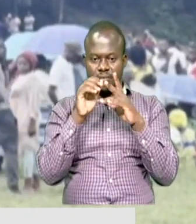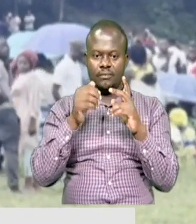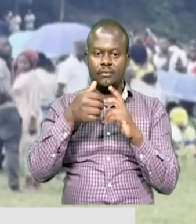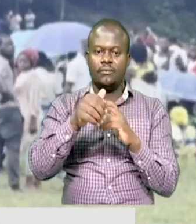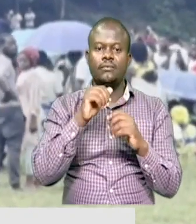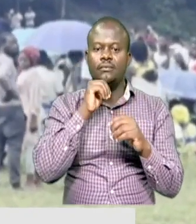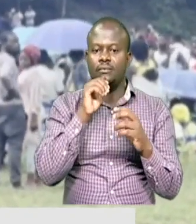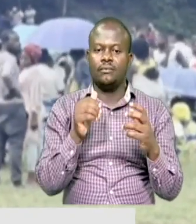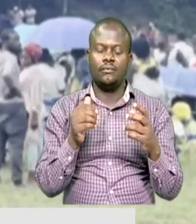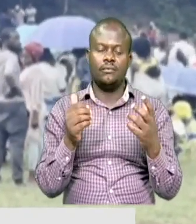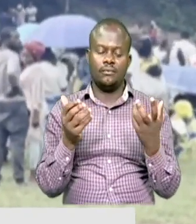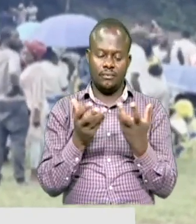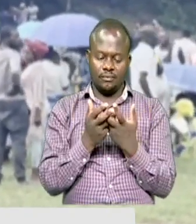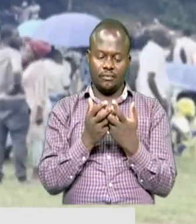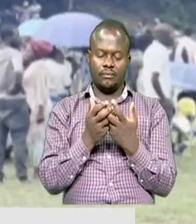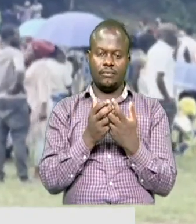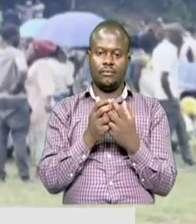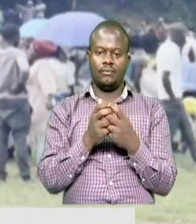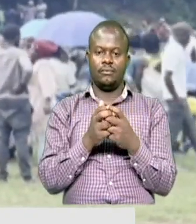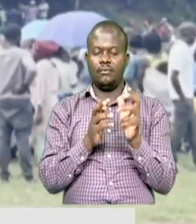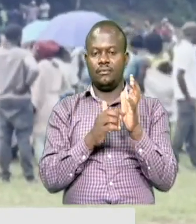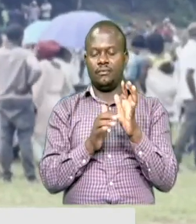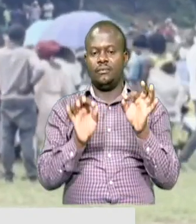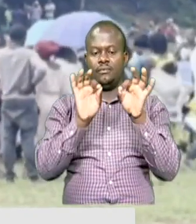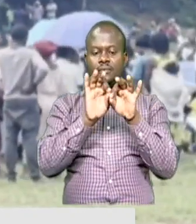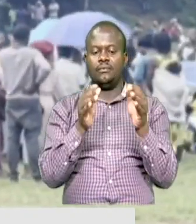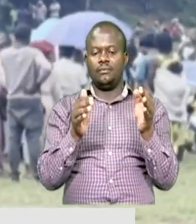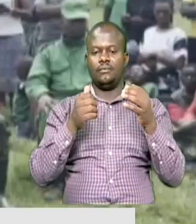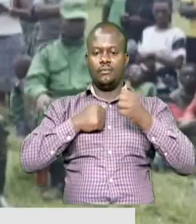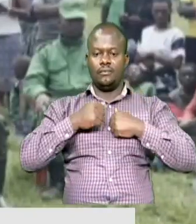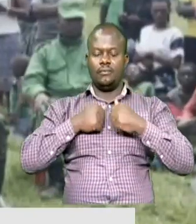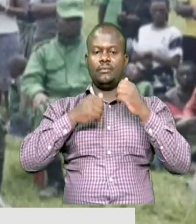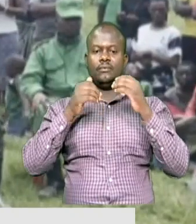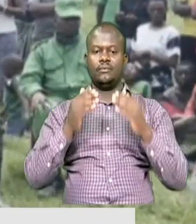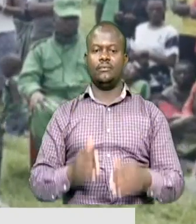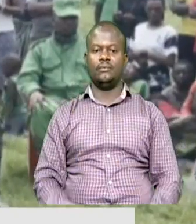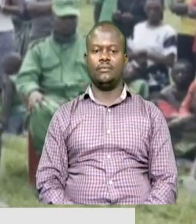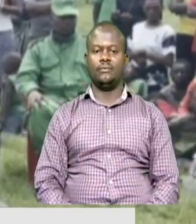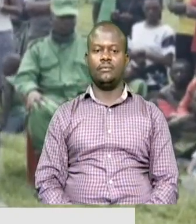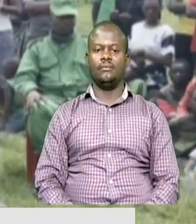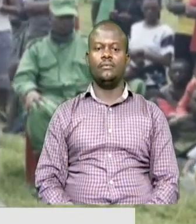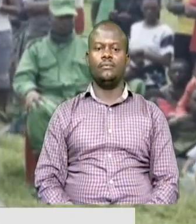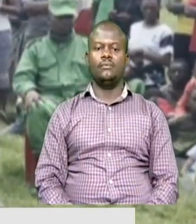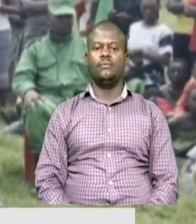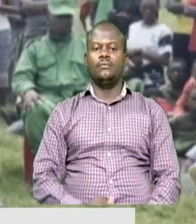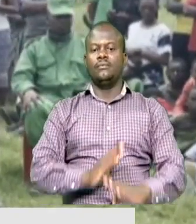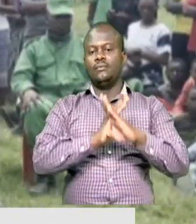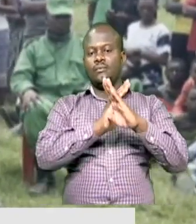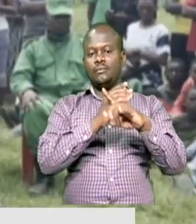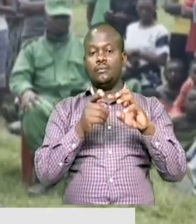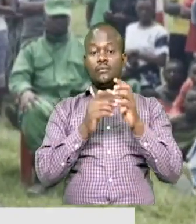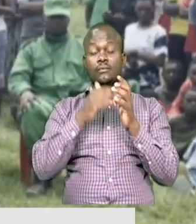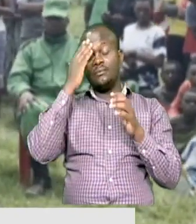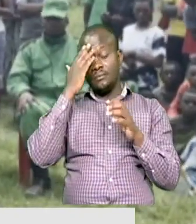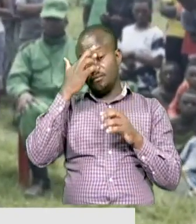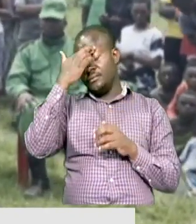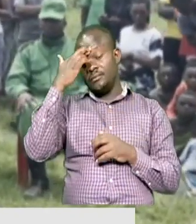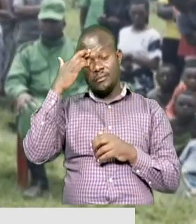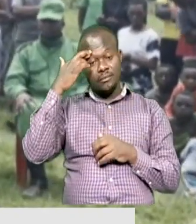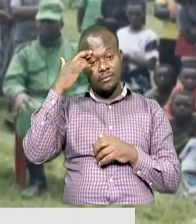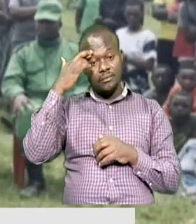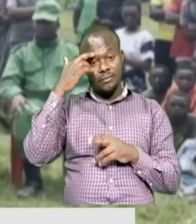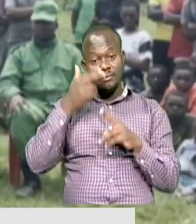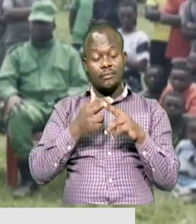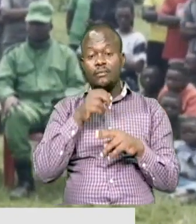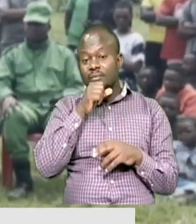bihabanye n'indangagaciro zikwiriye umwana w'umunyarwanda. No kubirwanya ariko muzi mpamvu bisaba abuzukuru ba